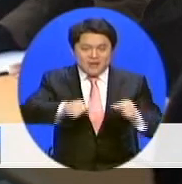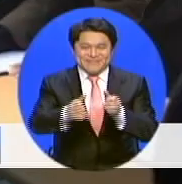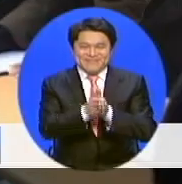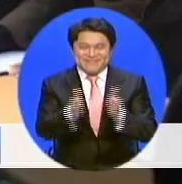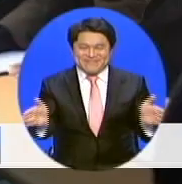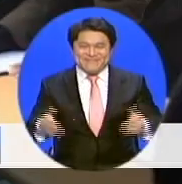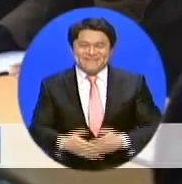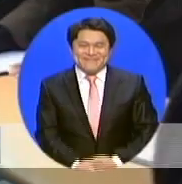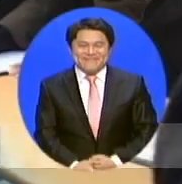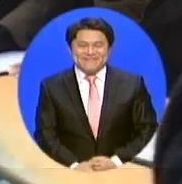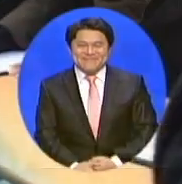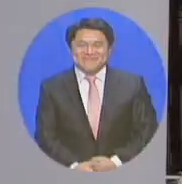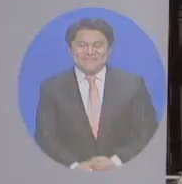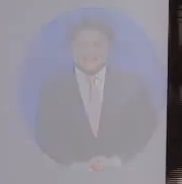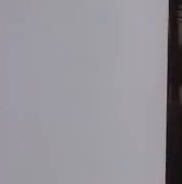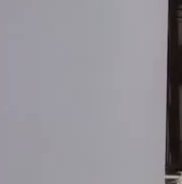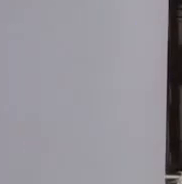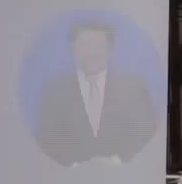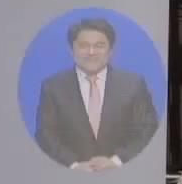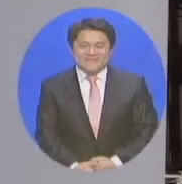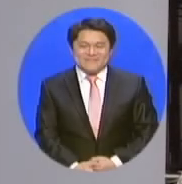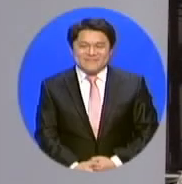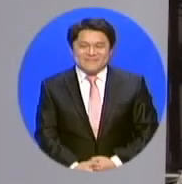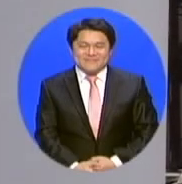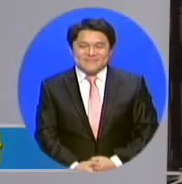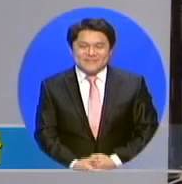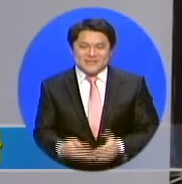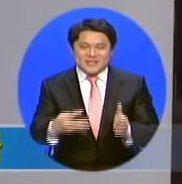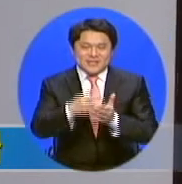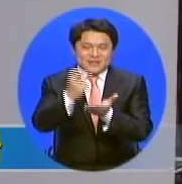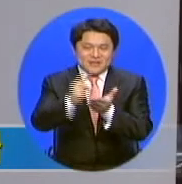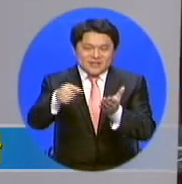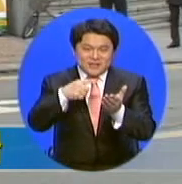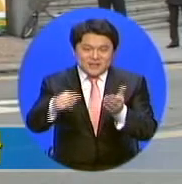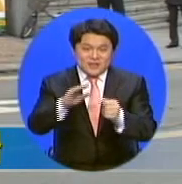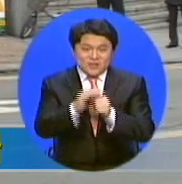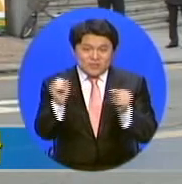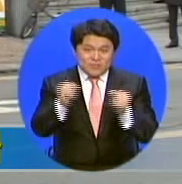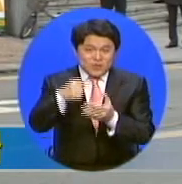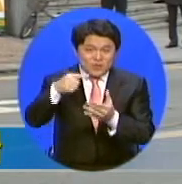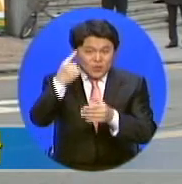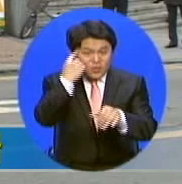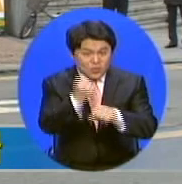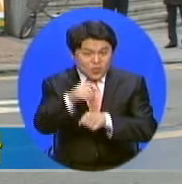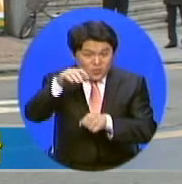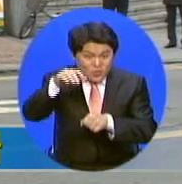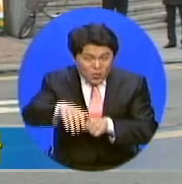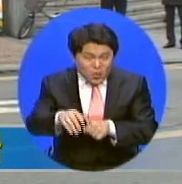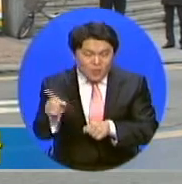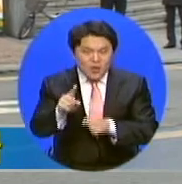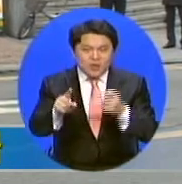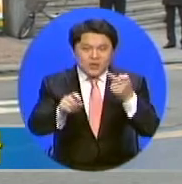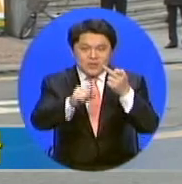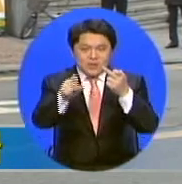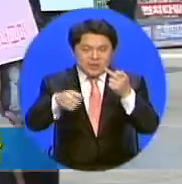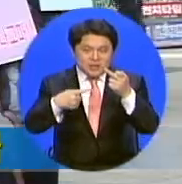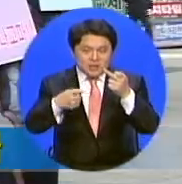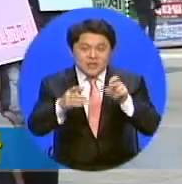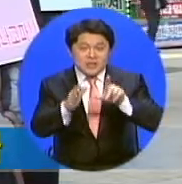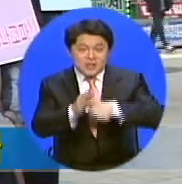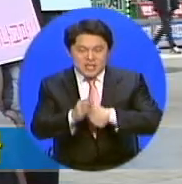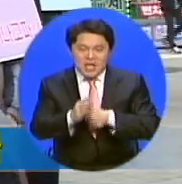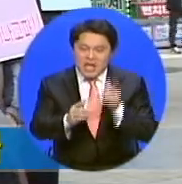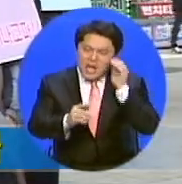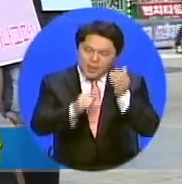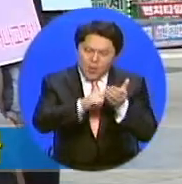이진희 기자입니다. 사단법인 경북교육연구소는 지난 11일 경북도민의 스마트폰 중독과